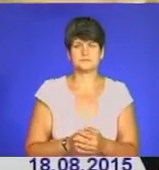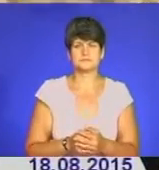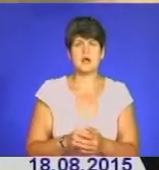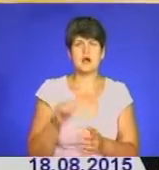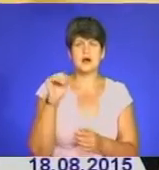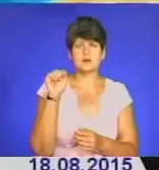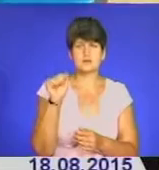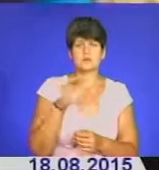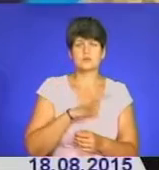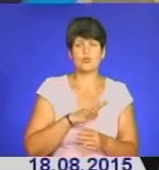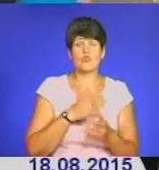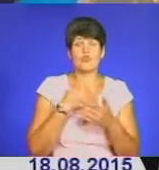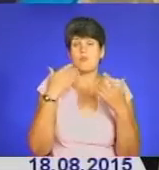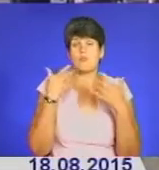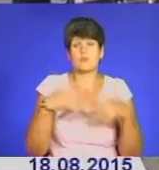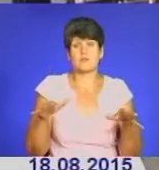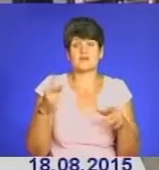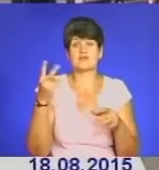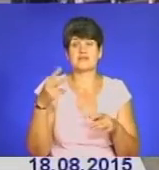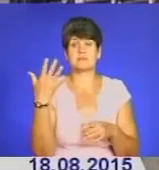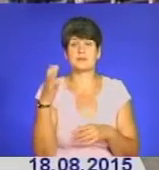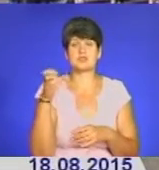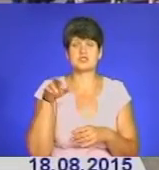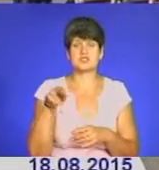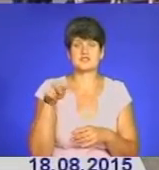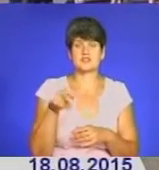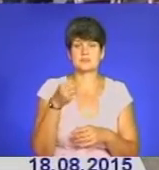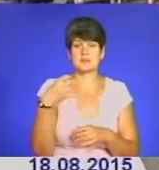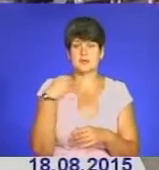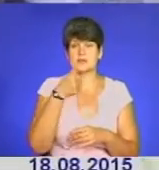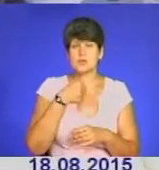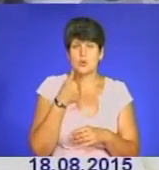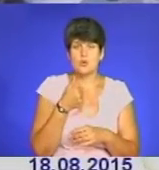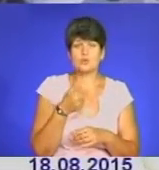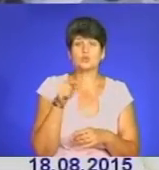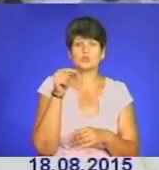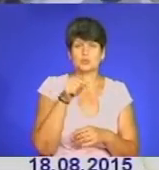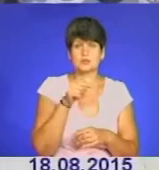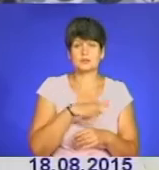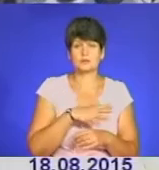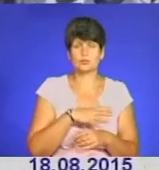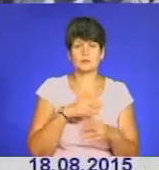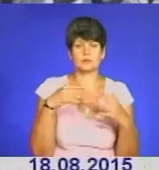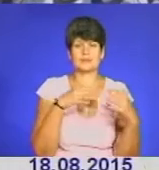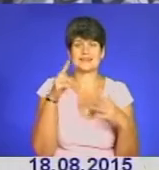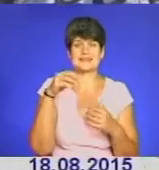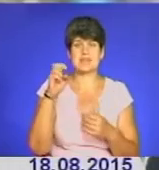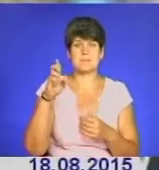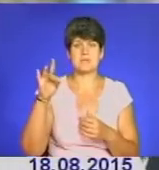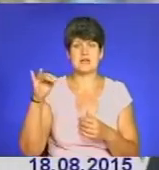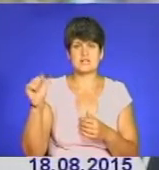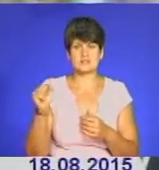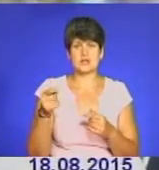Андрій вважався безвісти зниклим від 25 січня 2015 року. Саме тоді відбулися бої під Дебальцевим